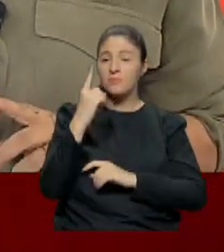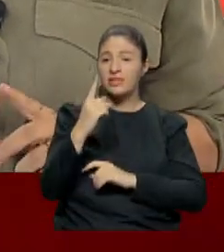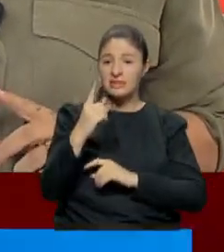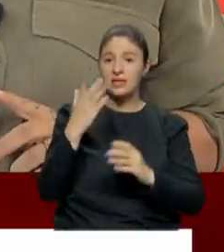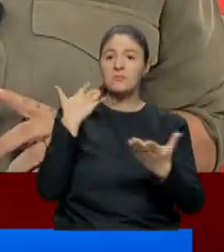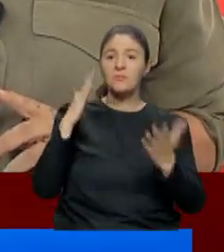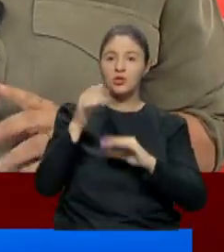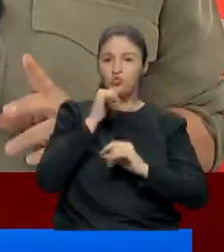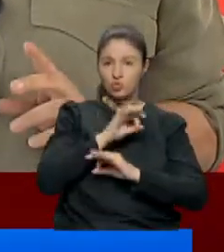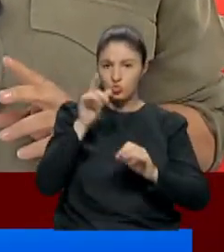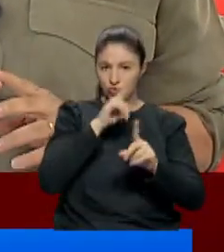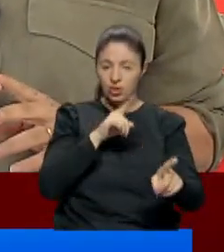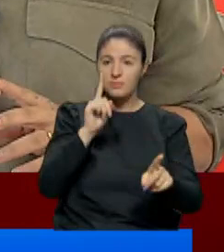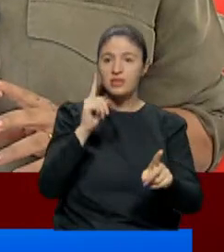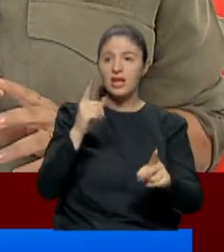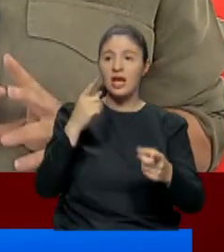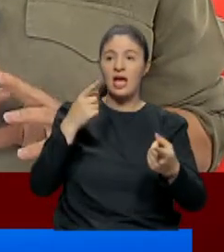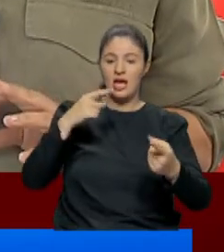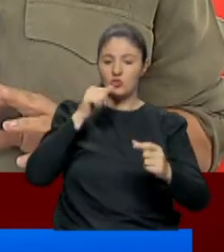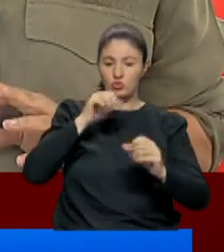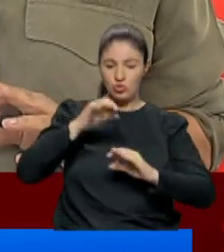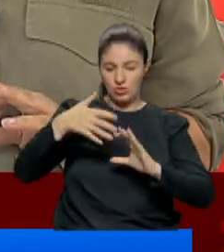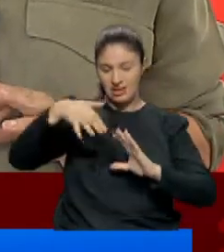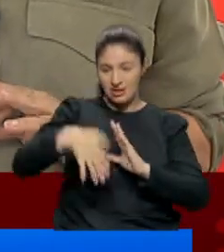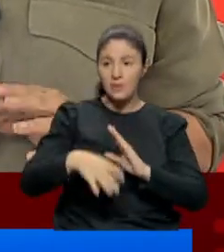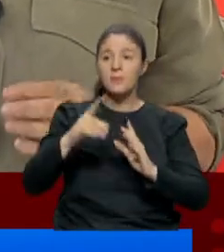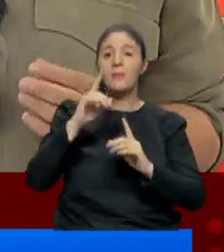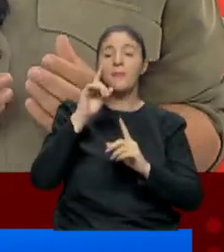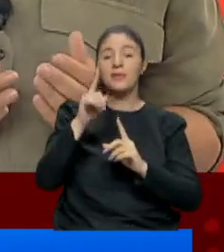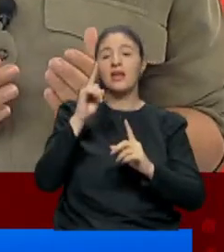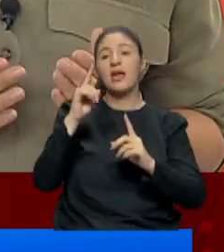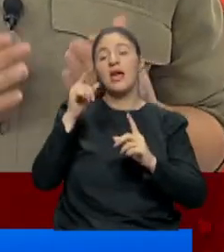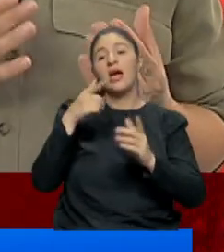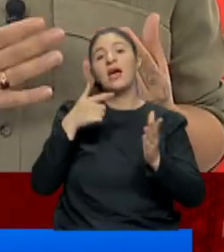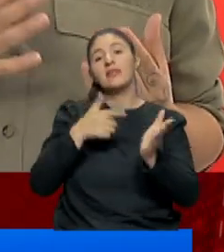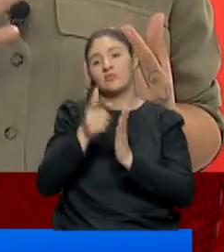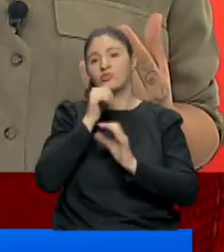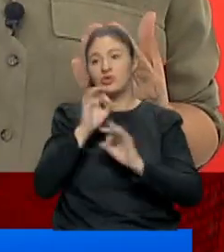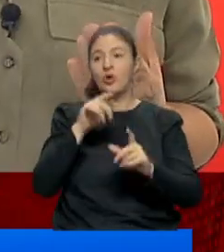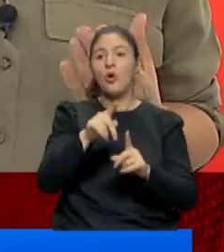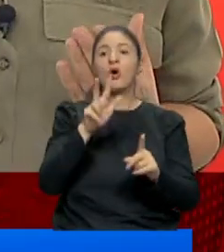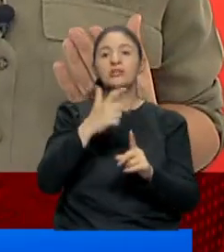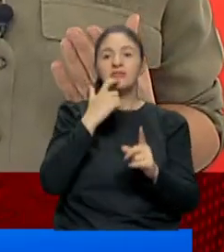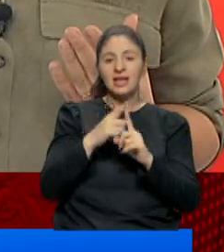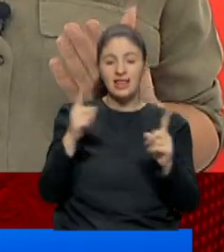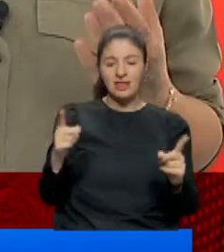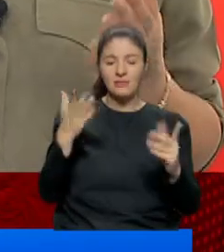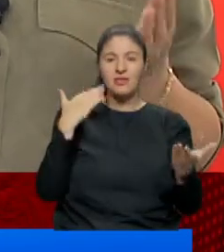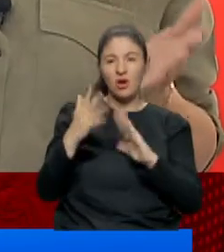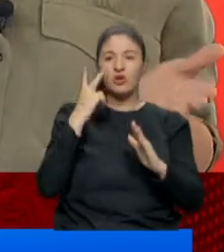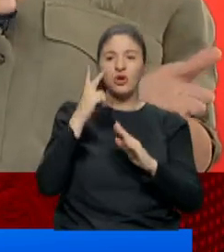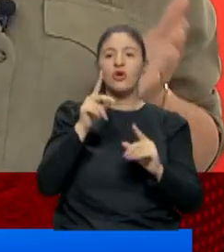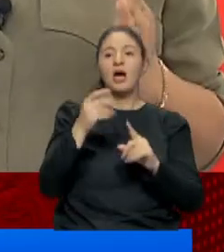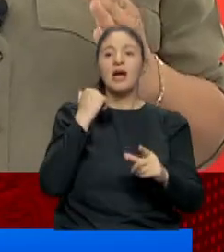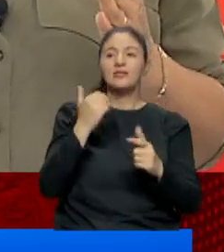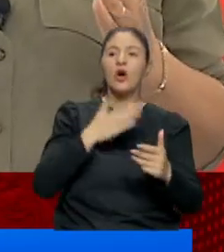birisi meteorolojik kuraklık birisi hidrolojik kuraklık bizi tarımsal kuraklık meteorolojik kuraklık son otuzların yaş ortalama Ya bırak biz